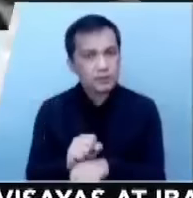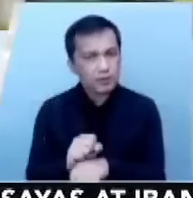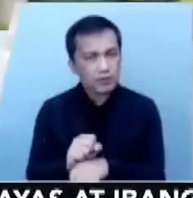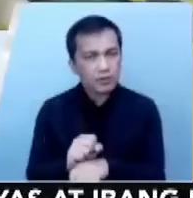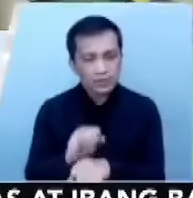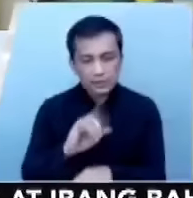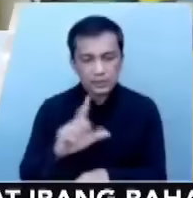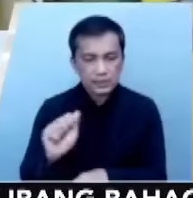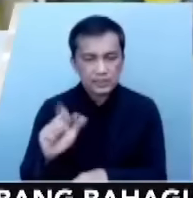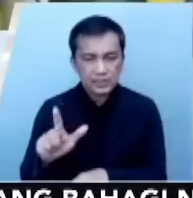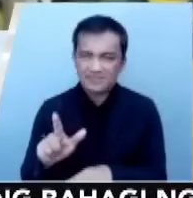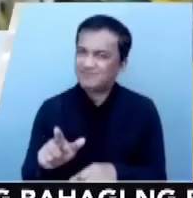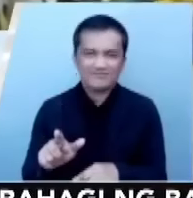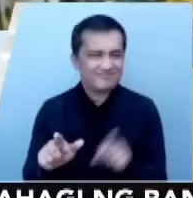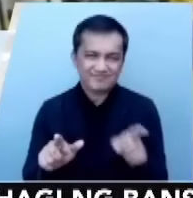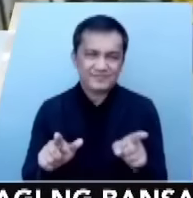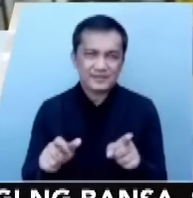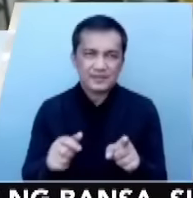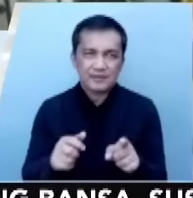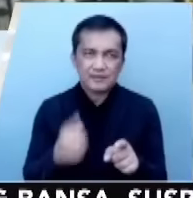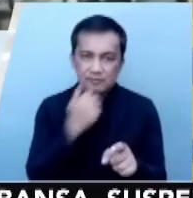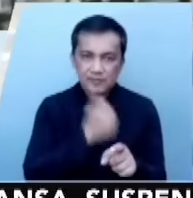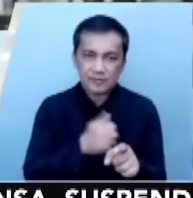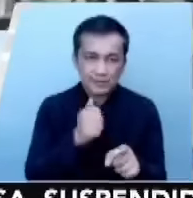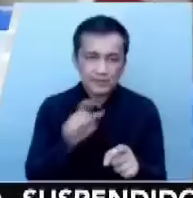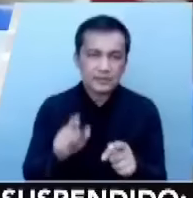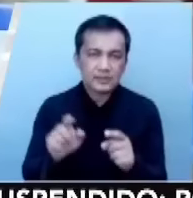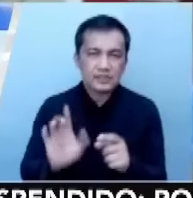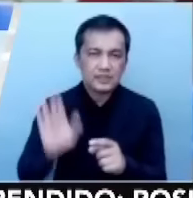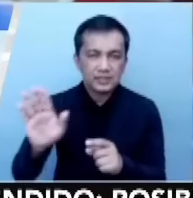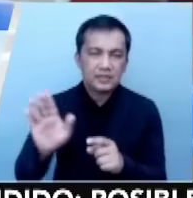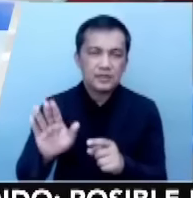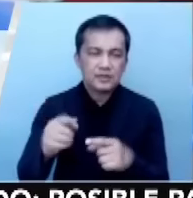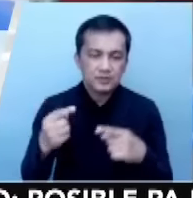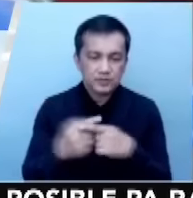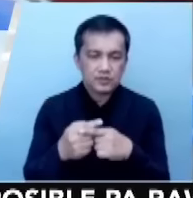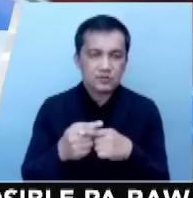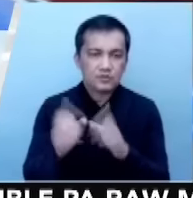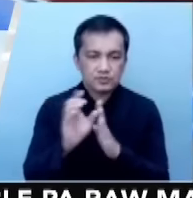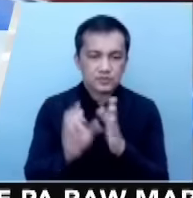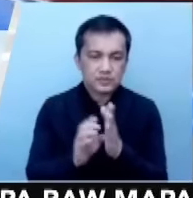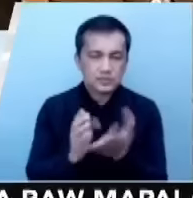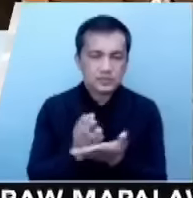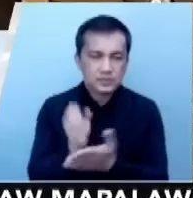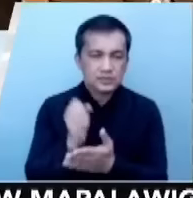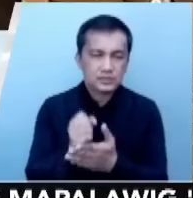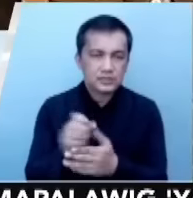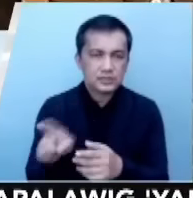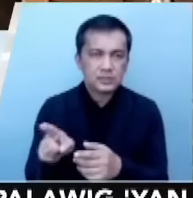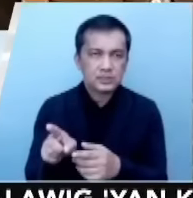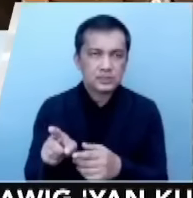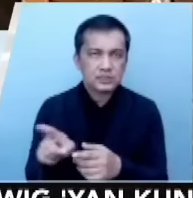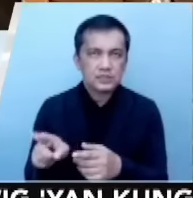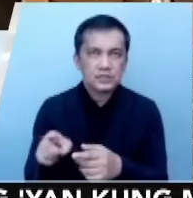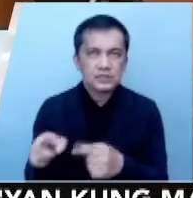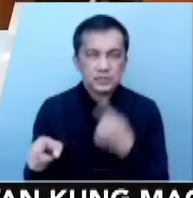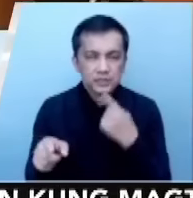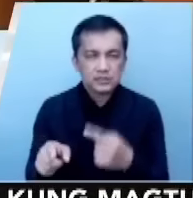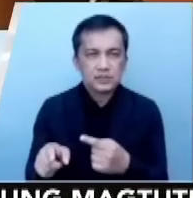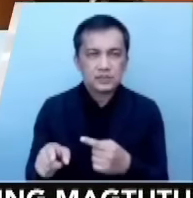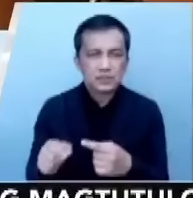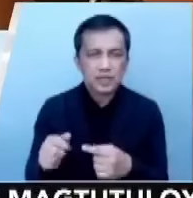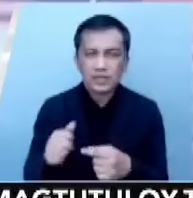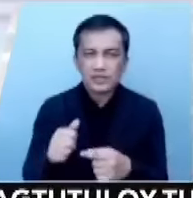at violation niya ng kanyang constitutional rights against involuntary servitude o tawag niya ay